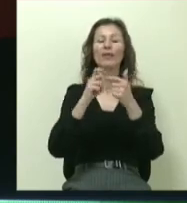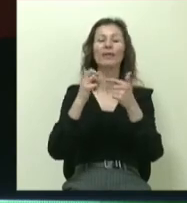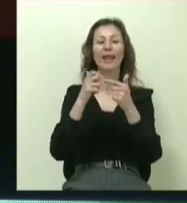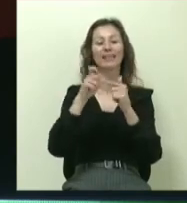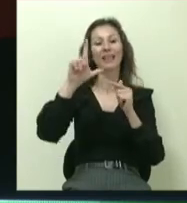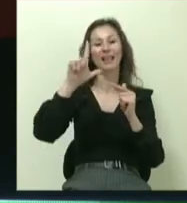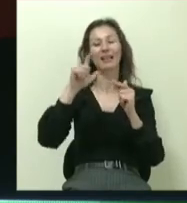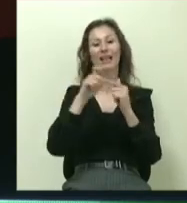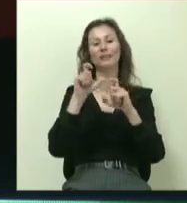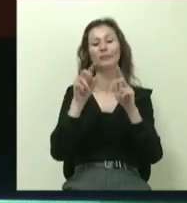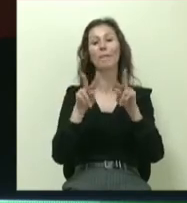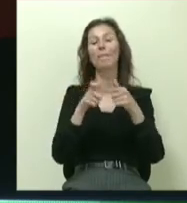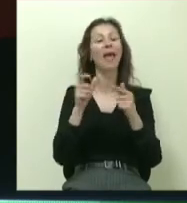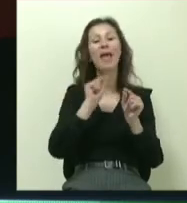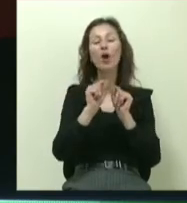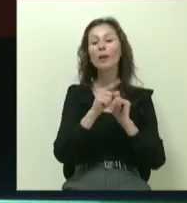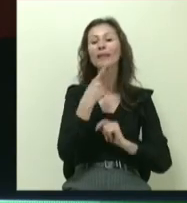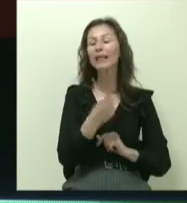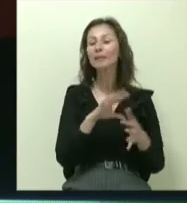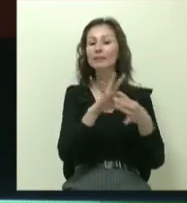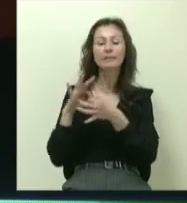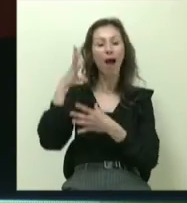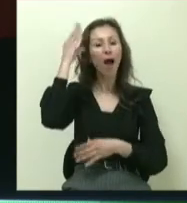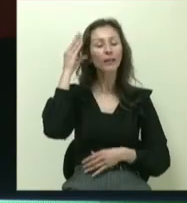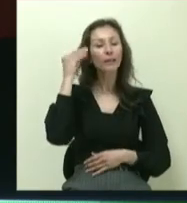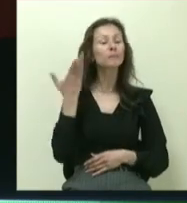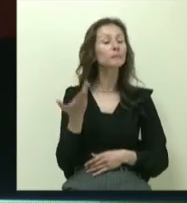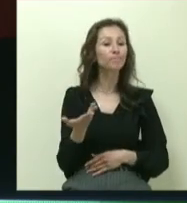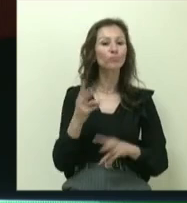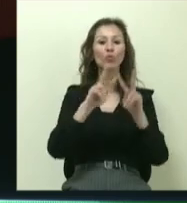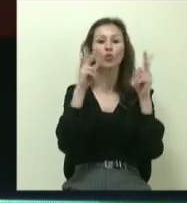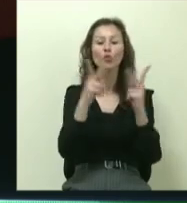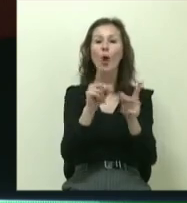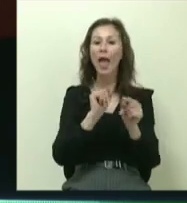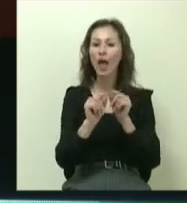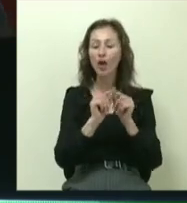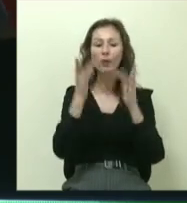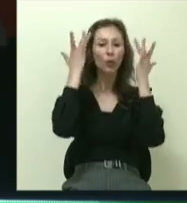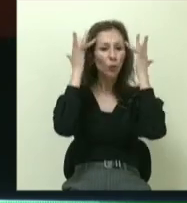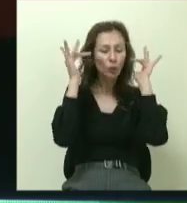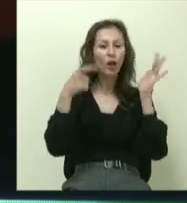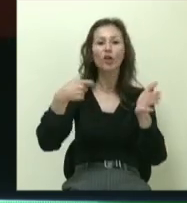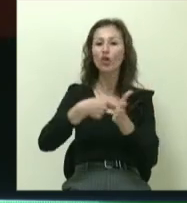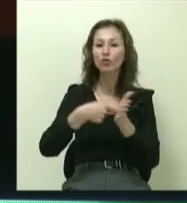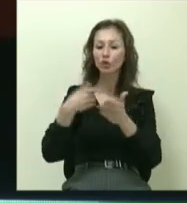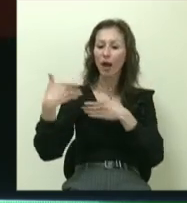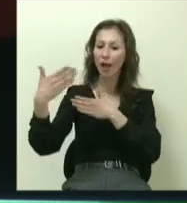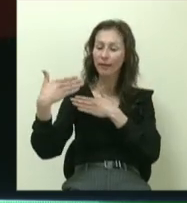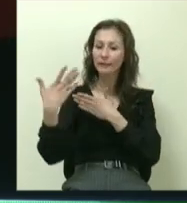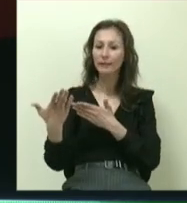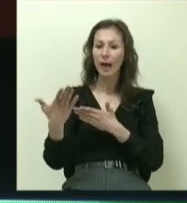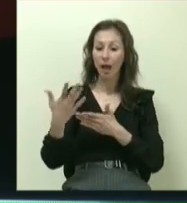olacağım şimdi ekonomik küreselleşme dediğimizde anladığımız şey dünya ekonomileri kültürleri nüfusları arasında